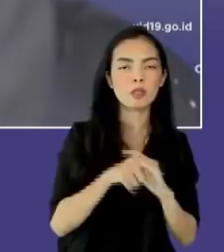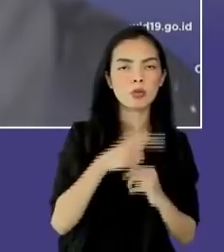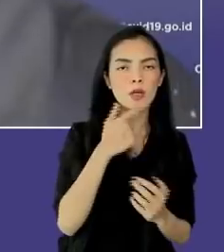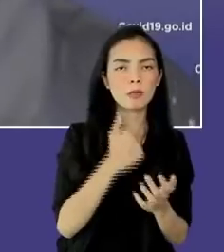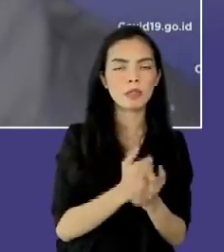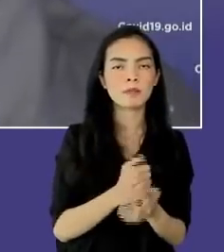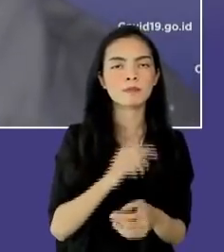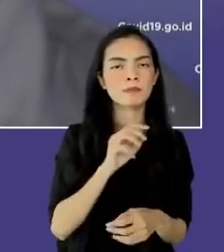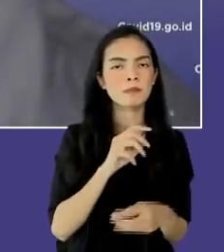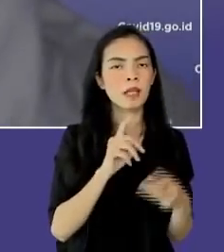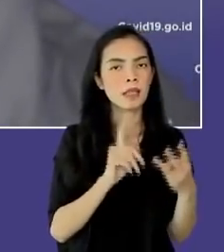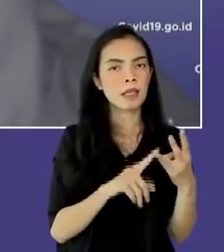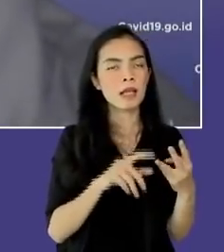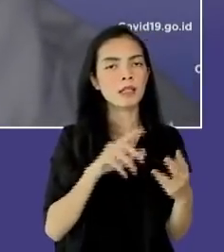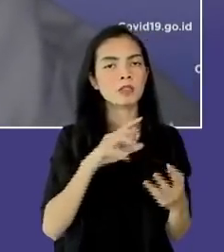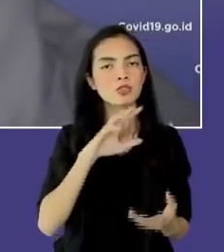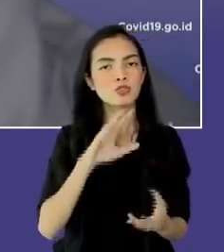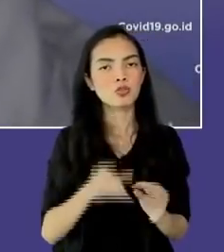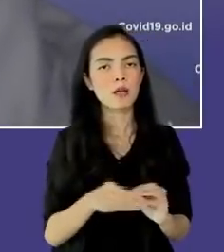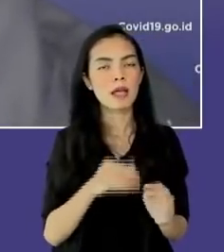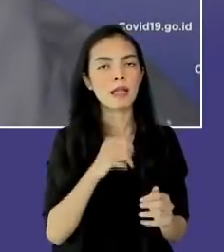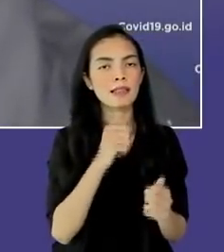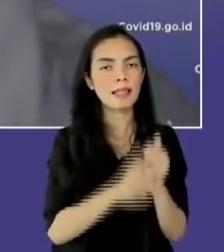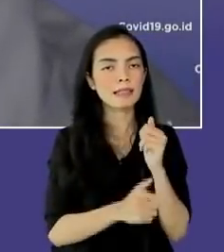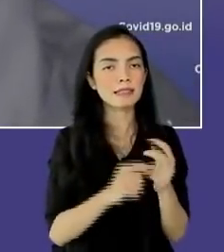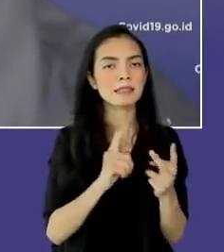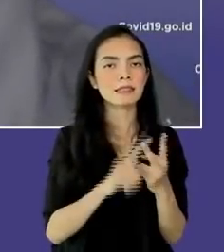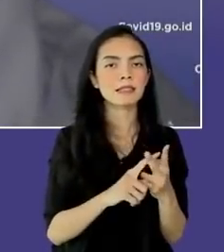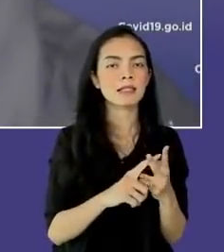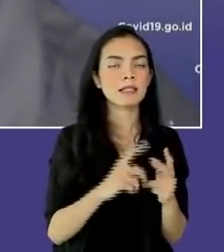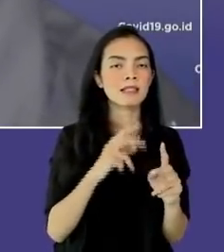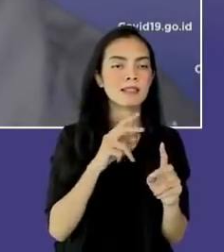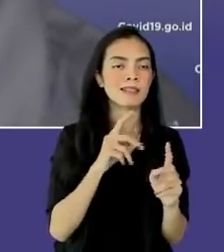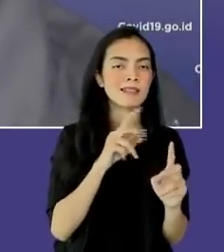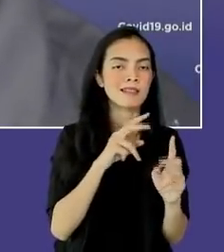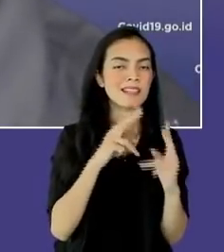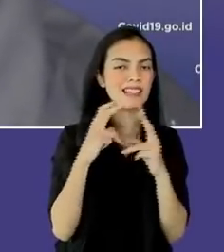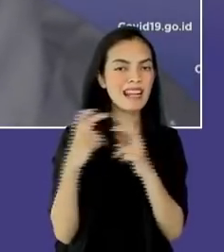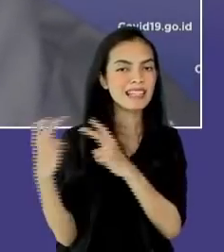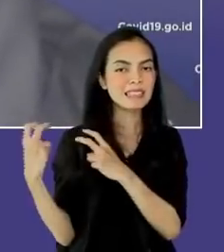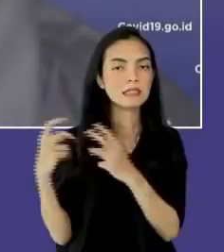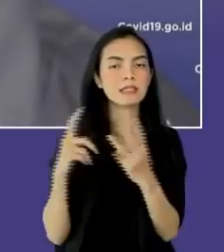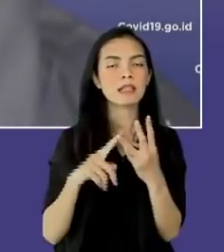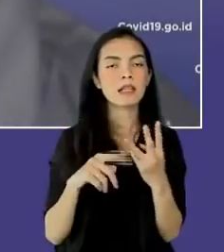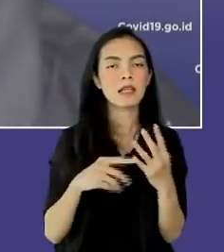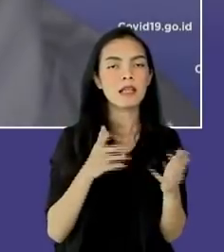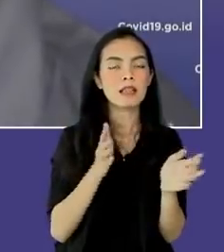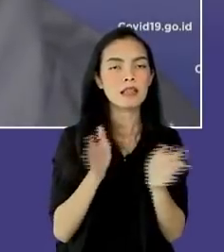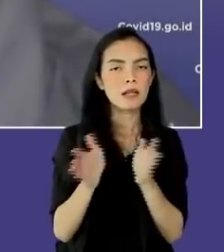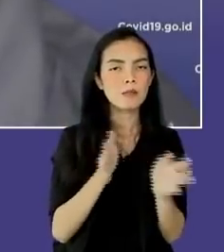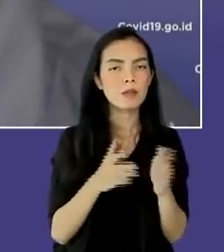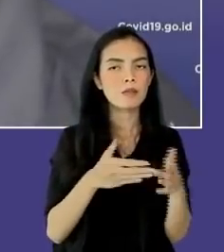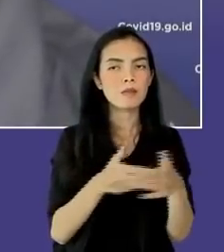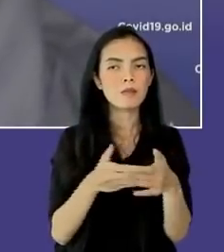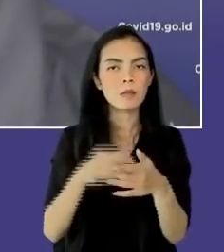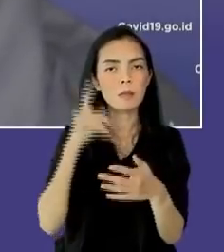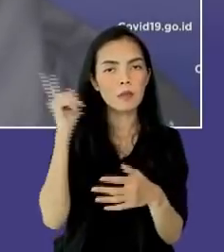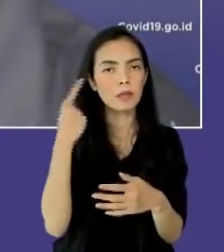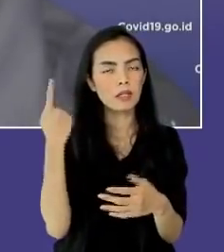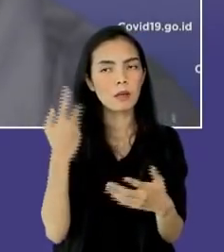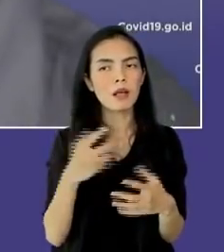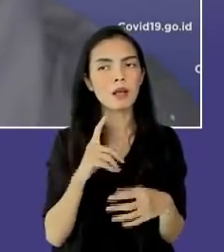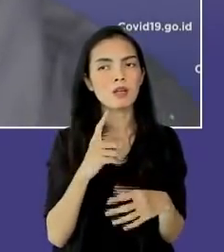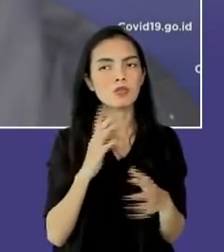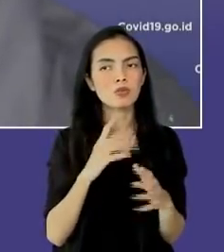Oke, yang ketiga, bagaimana mencapai angka ideal testing, tracing, dan treatment. Lalu apa yang menjadi kendala pemerintah selama ini? Udah dibahas ya